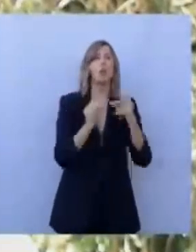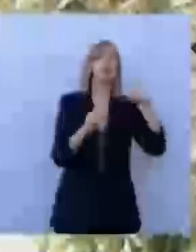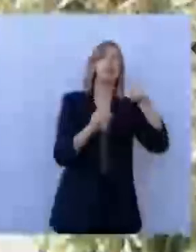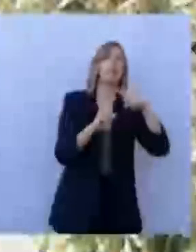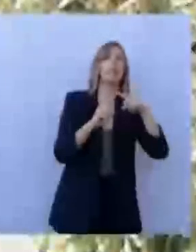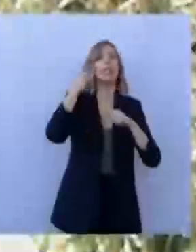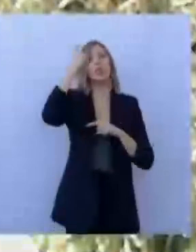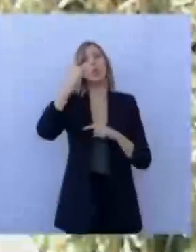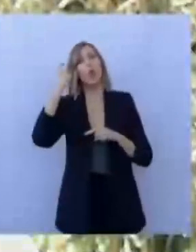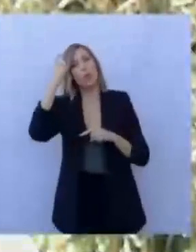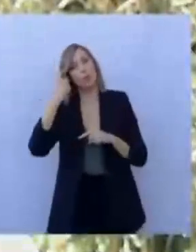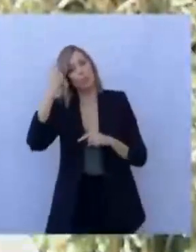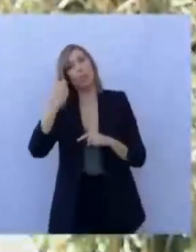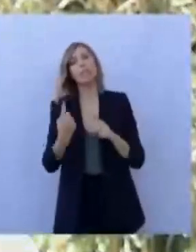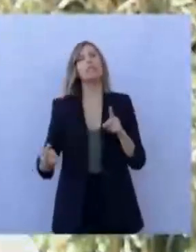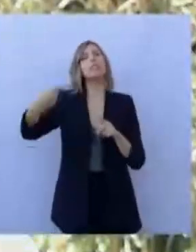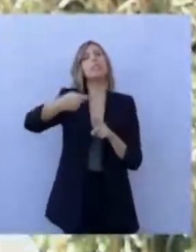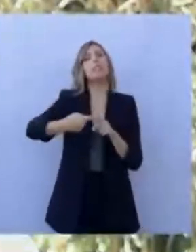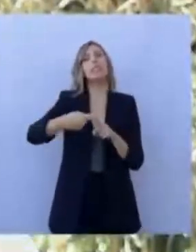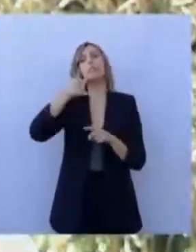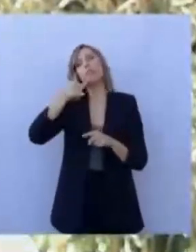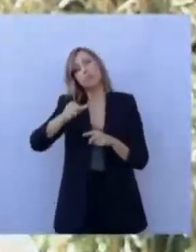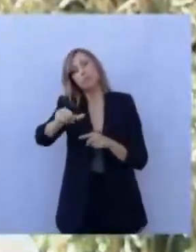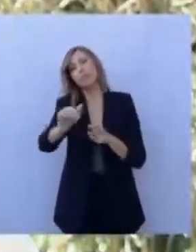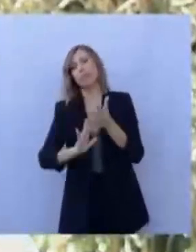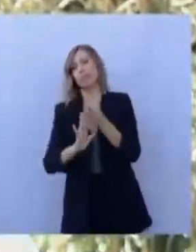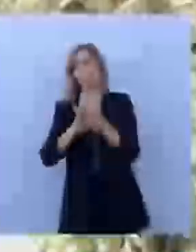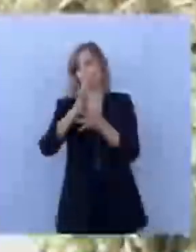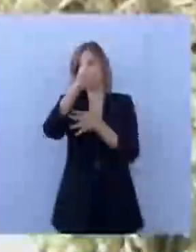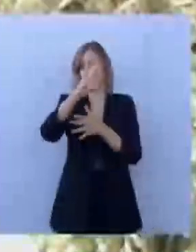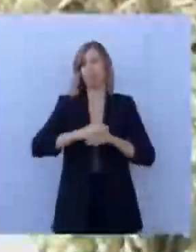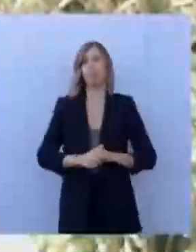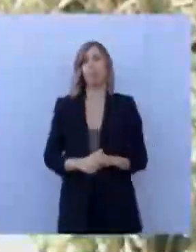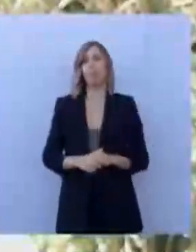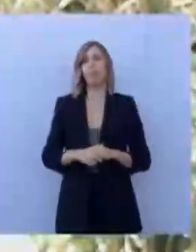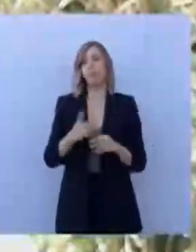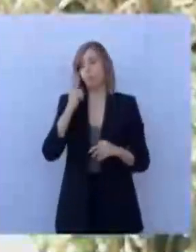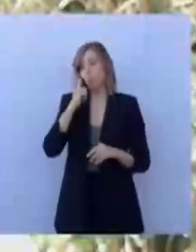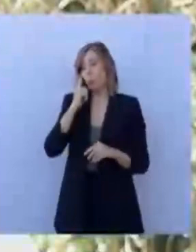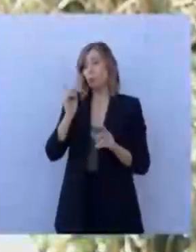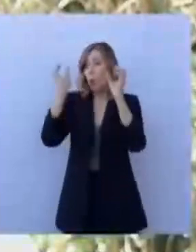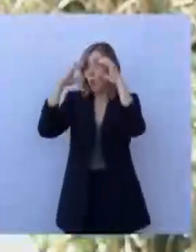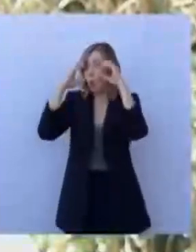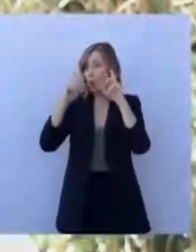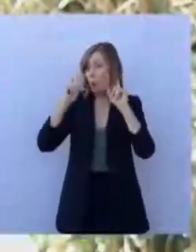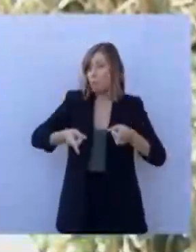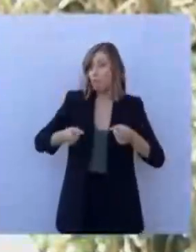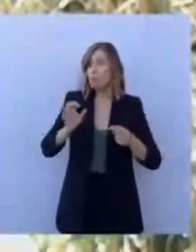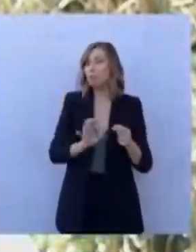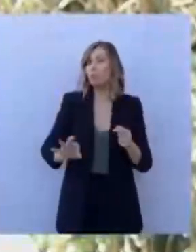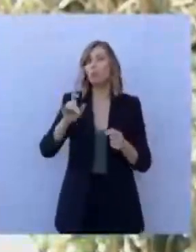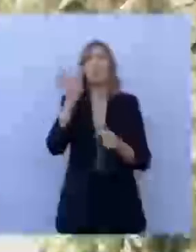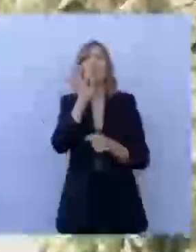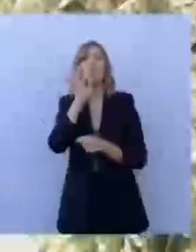αηφορία. Αντιλαμβάνομαι ότι αυτά καταρχήν προσανατολίζεστε να τα δρομολογήσετε στη Θεσσαλονίκη και στην